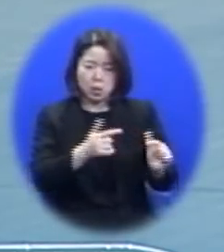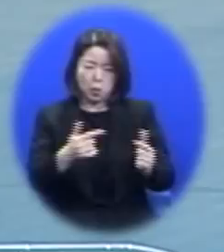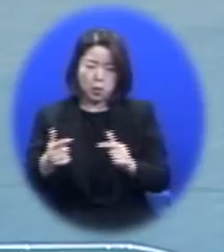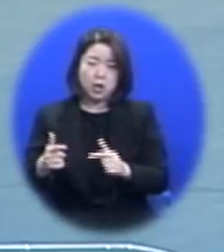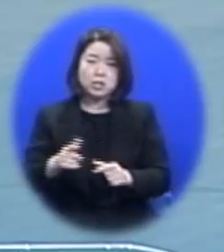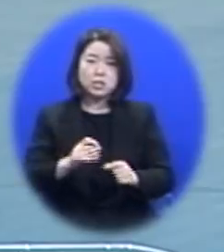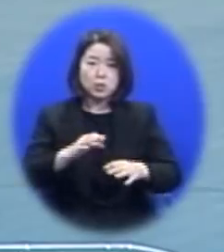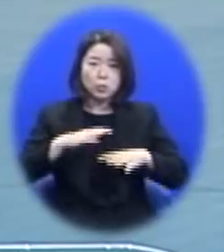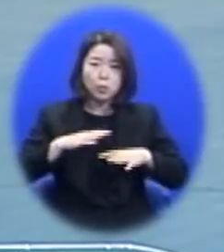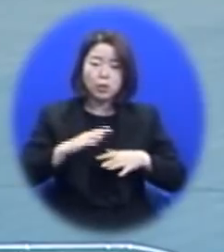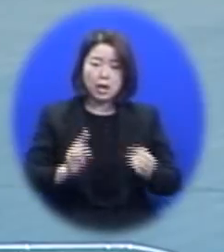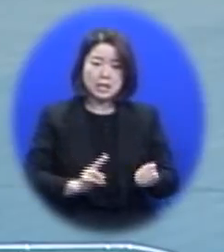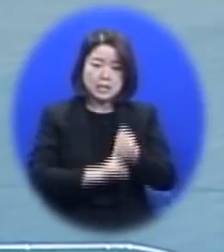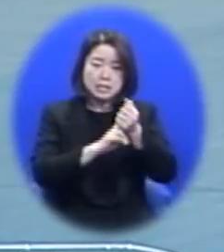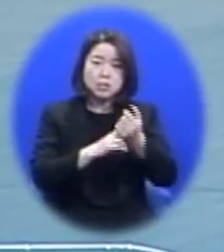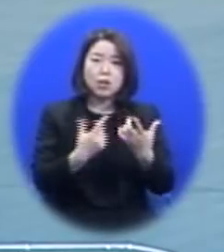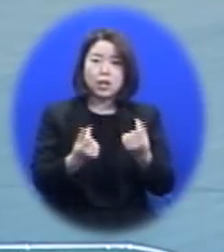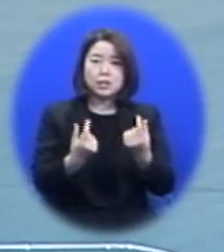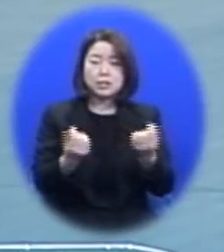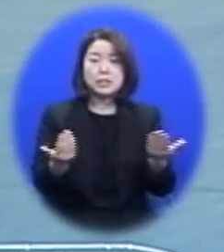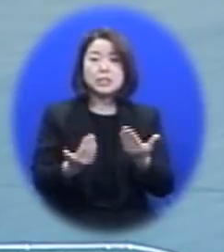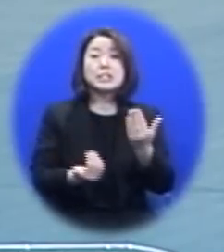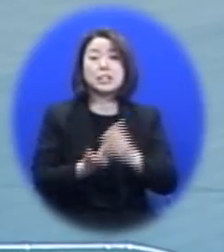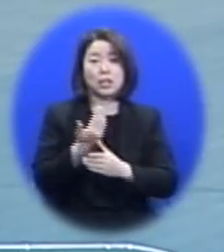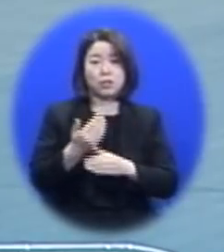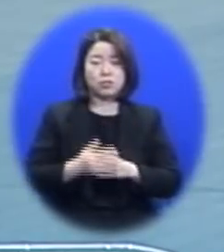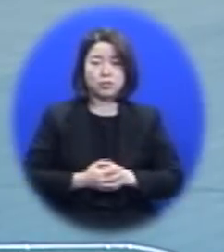놀라운 이적과 같은 사건들이 일어났습니다.